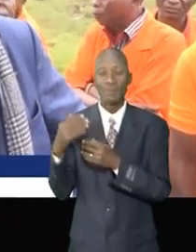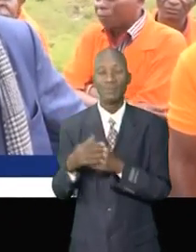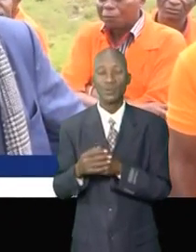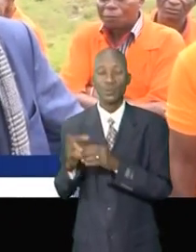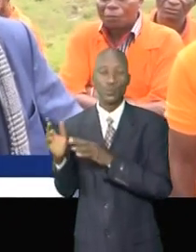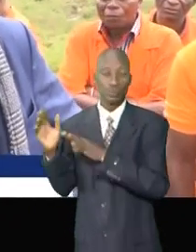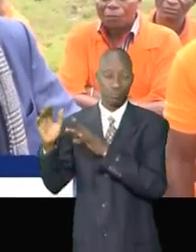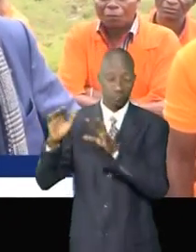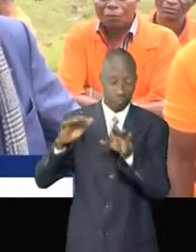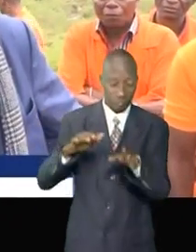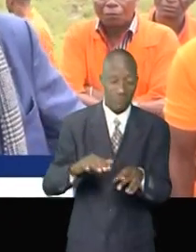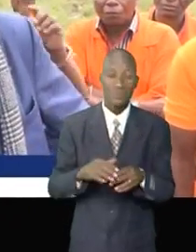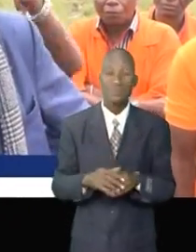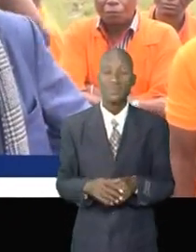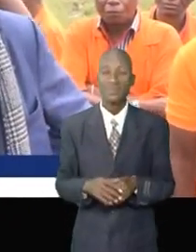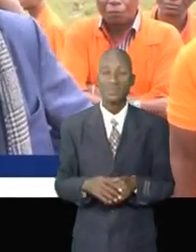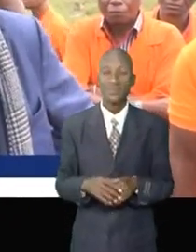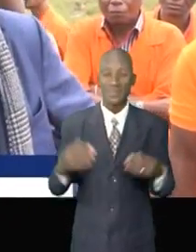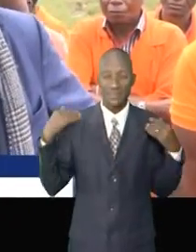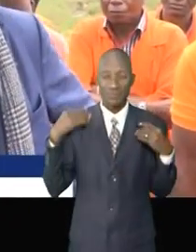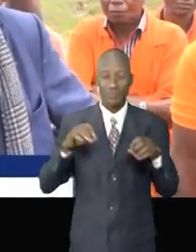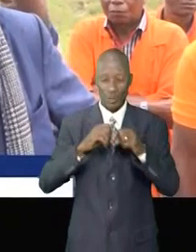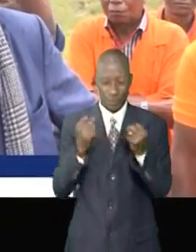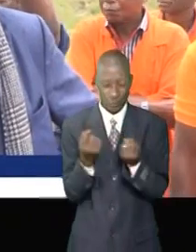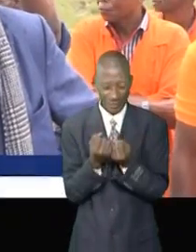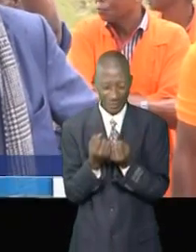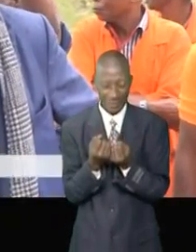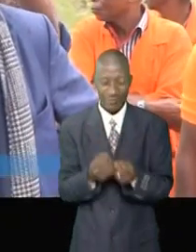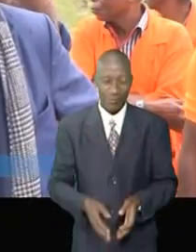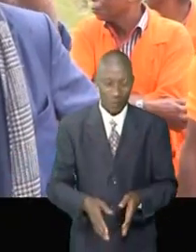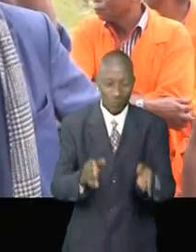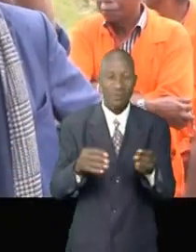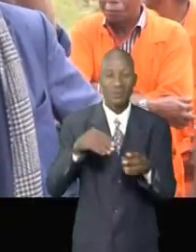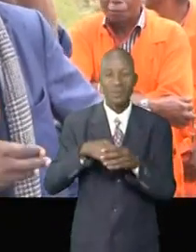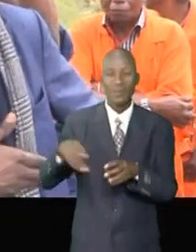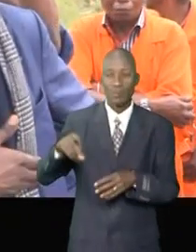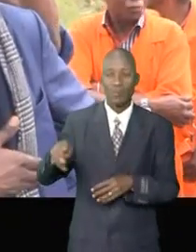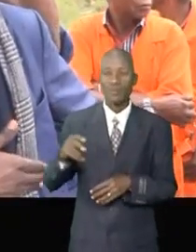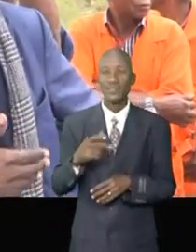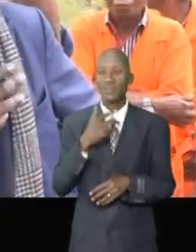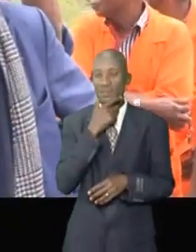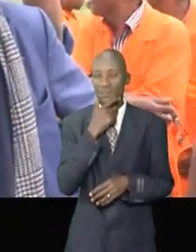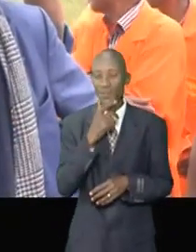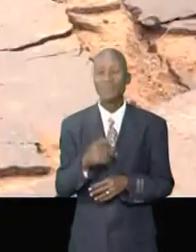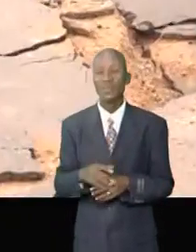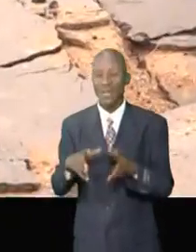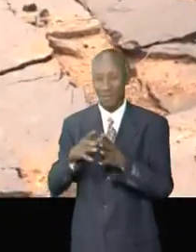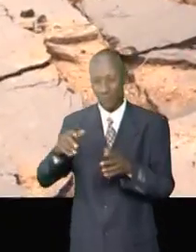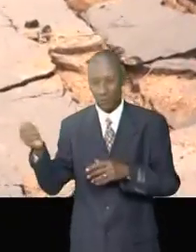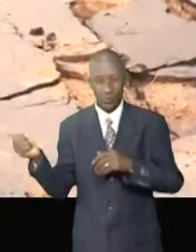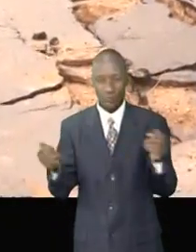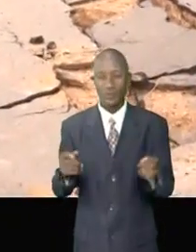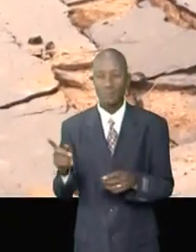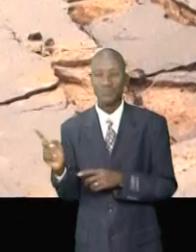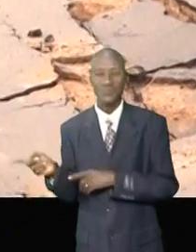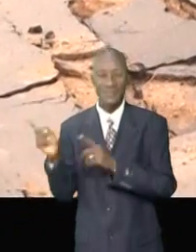Sinoïdo, il y a aussi la mission de contrôle à ces projets, et puis bien sûr, il y a l'office des routes. Mais ce que nous constatons là-bas,